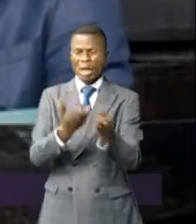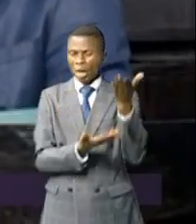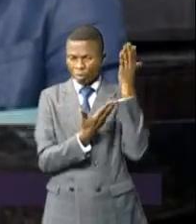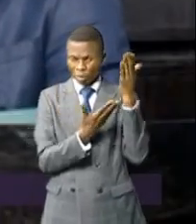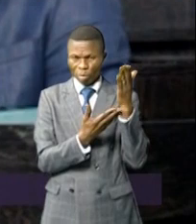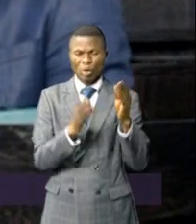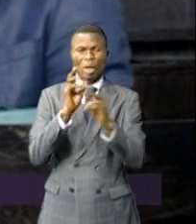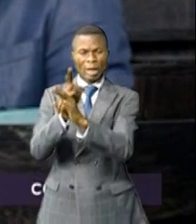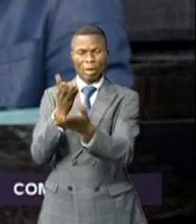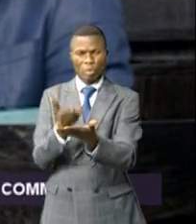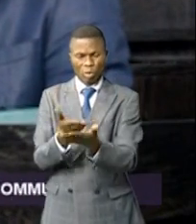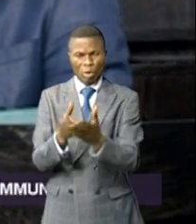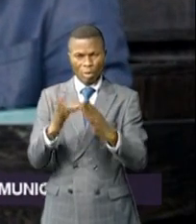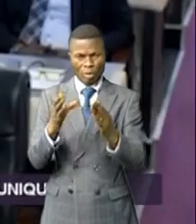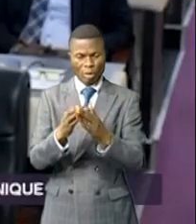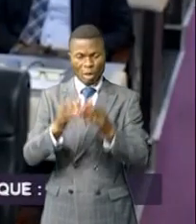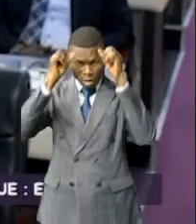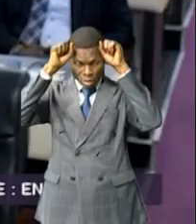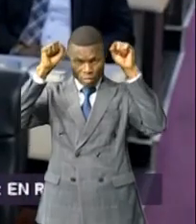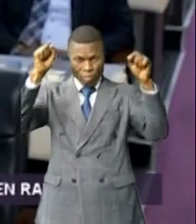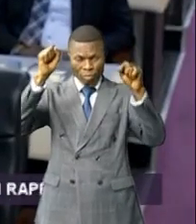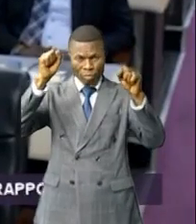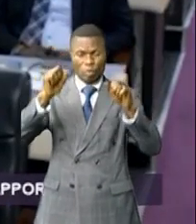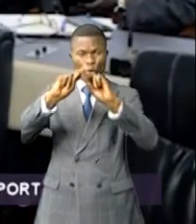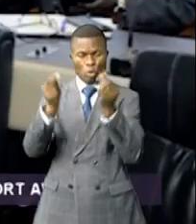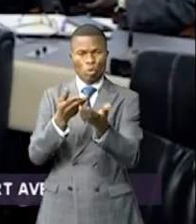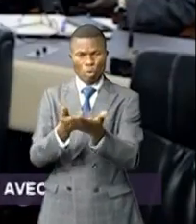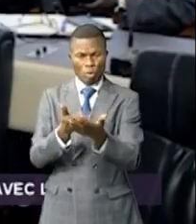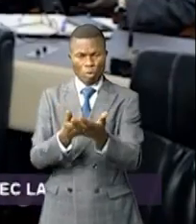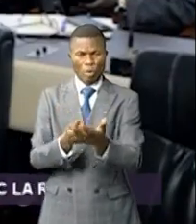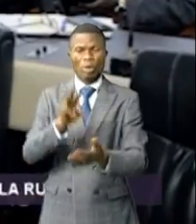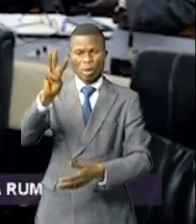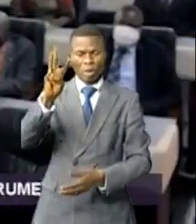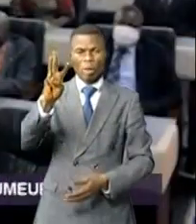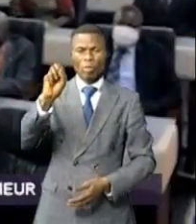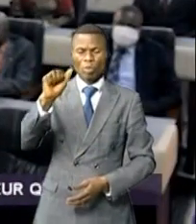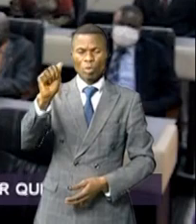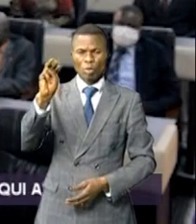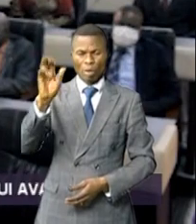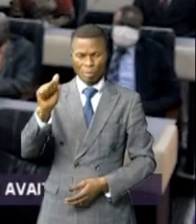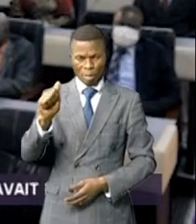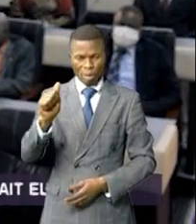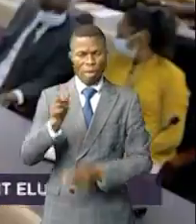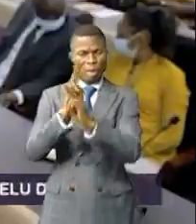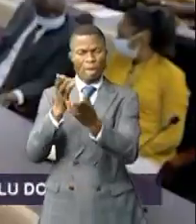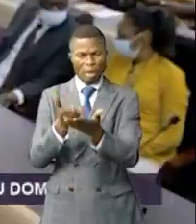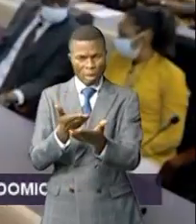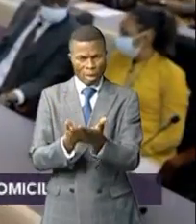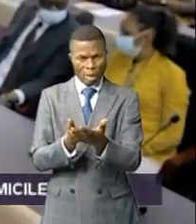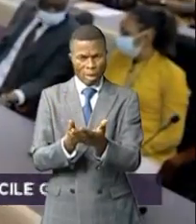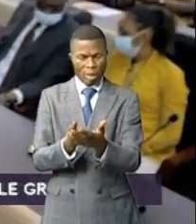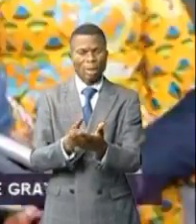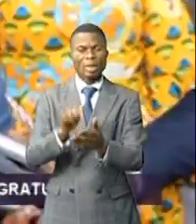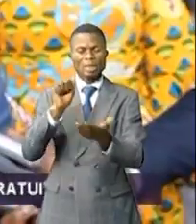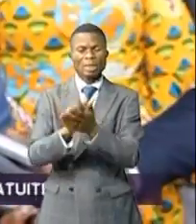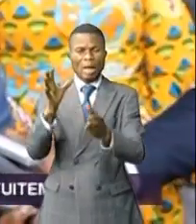du rapport avec le président de la CNDH, Mwambamushi Konke Mwamous. Ce rapport est la